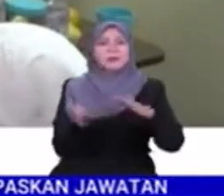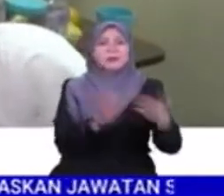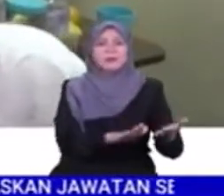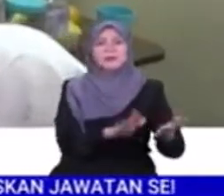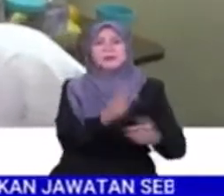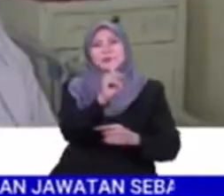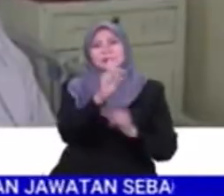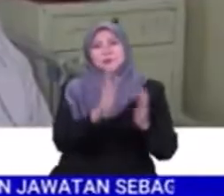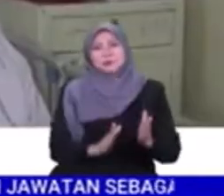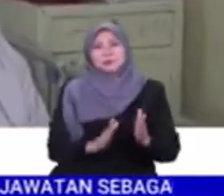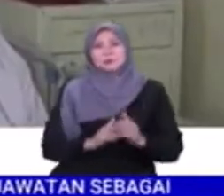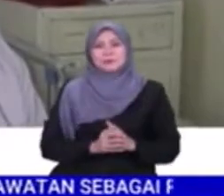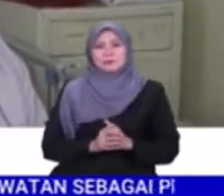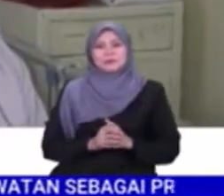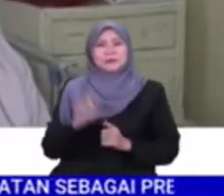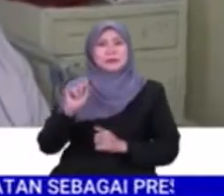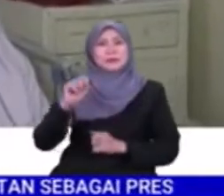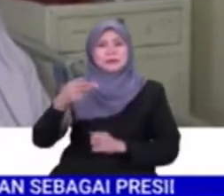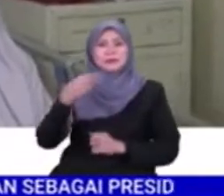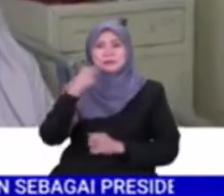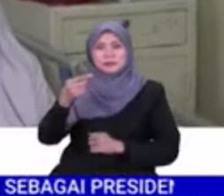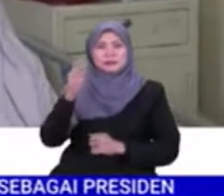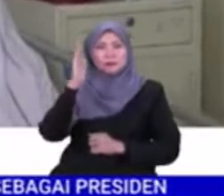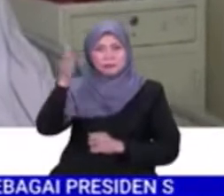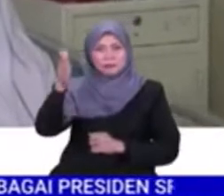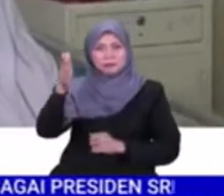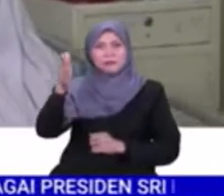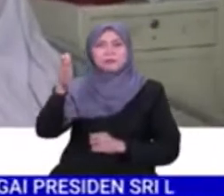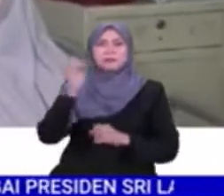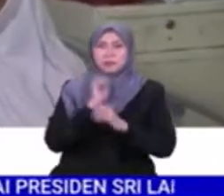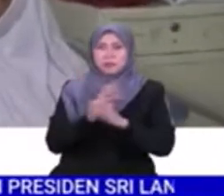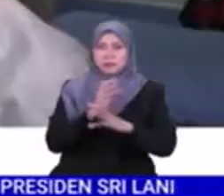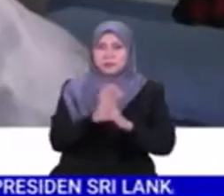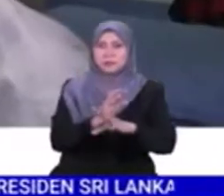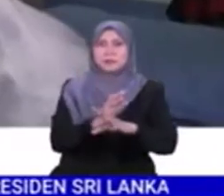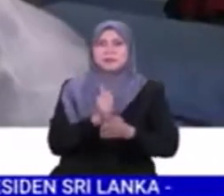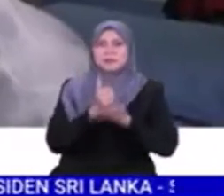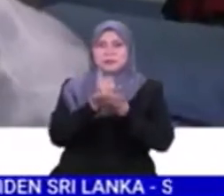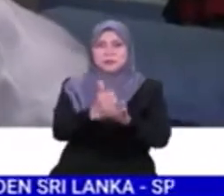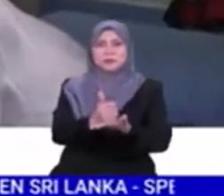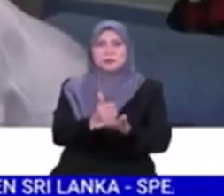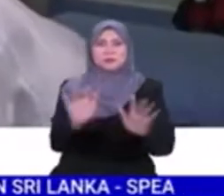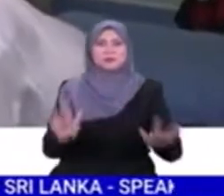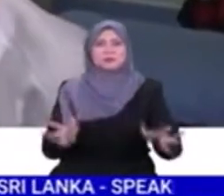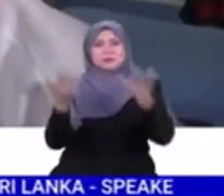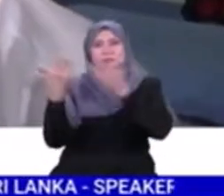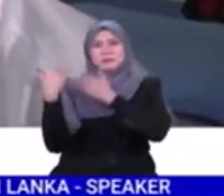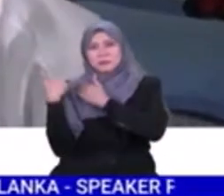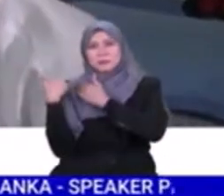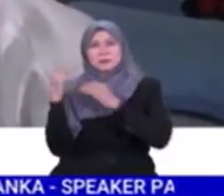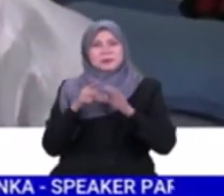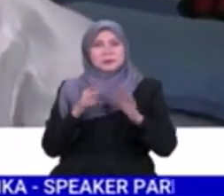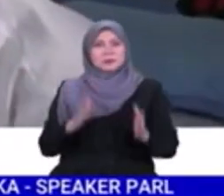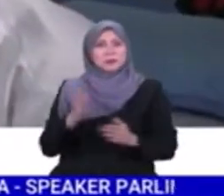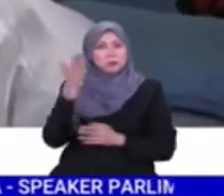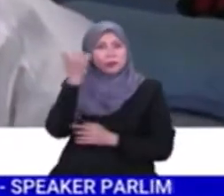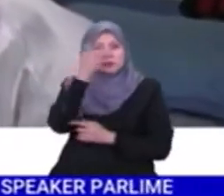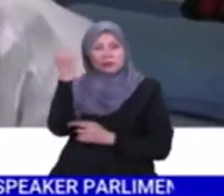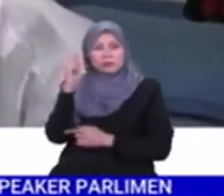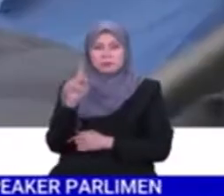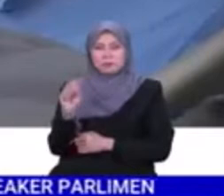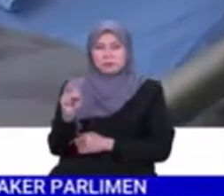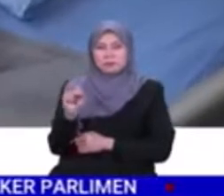hanya seorang. Tabung haji juga katanya akan sentiasa berikhtiar membantu meringankan beban jemaah berikutan